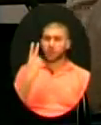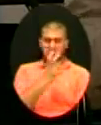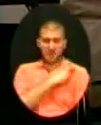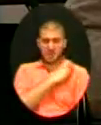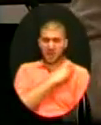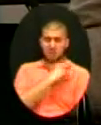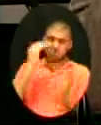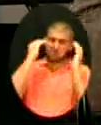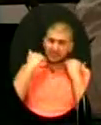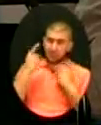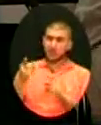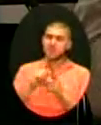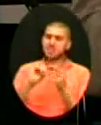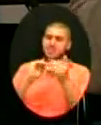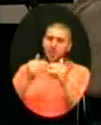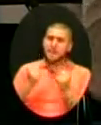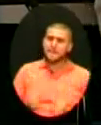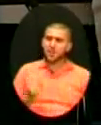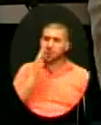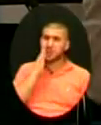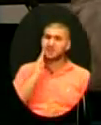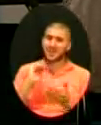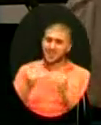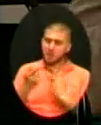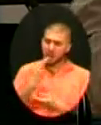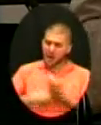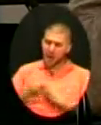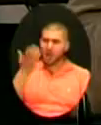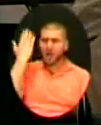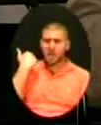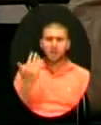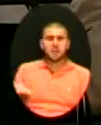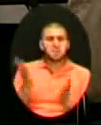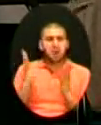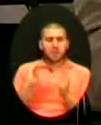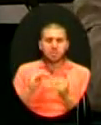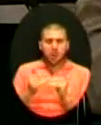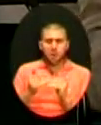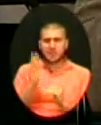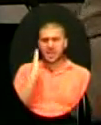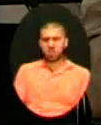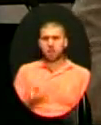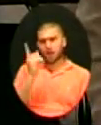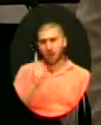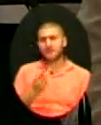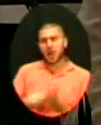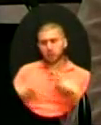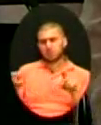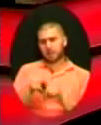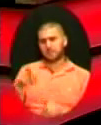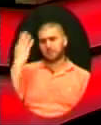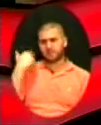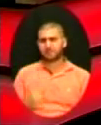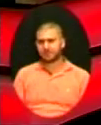גנרלים מצרים, שהתאום הביטחוני והתאום הכלכלי היה ממש תאום ישיר איתם, צריך לחזור לימים האלה.